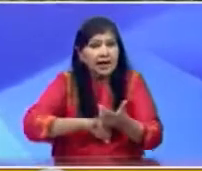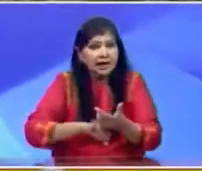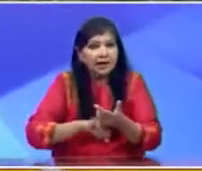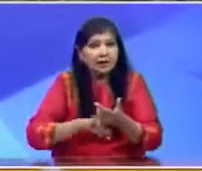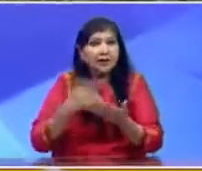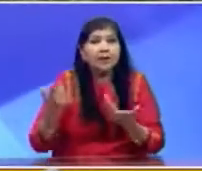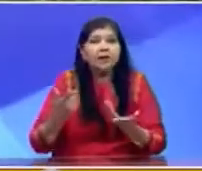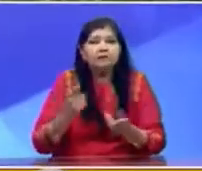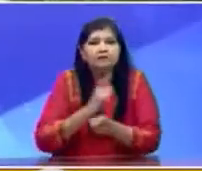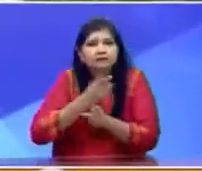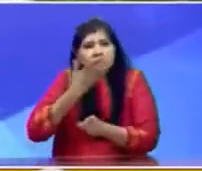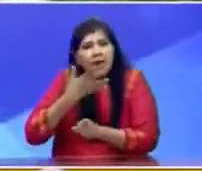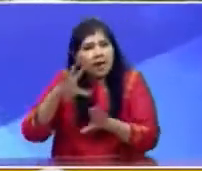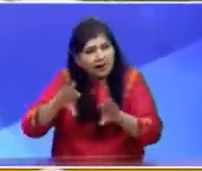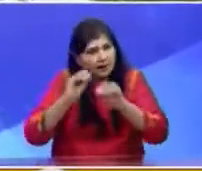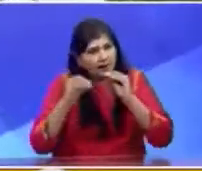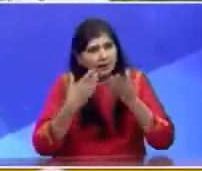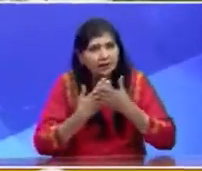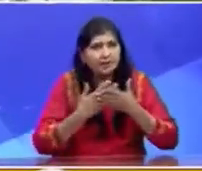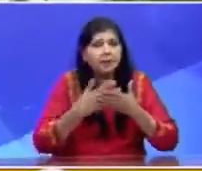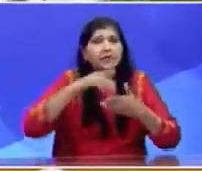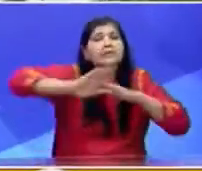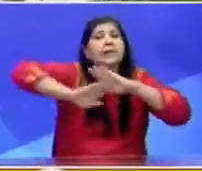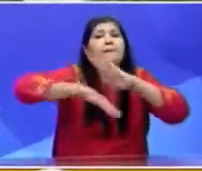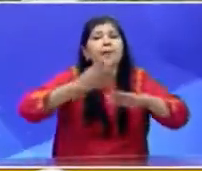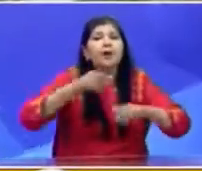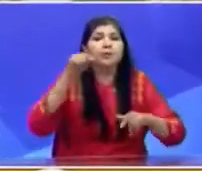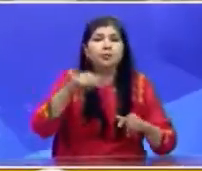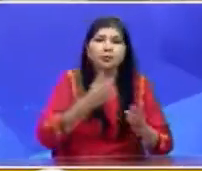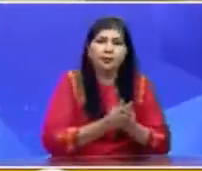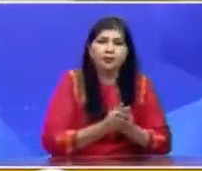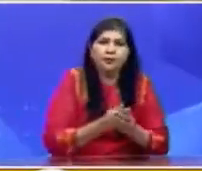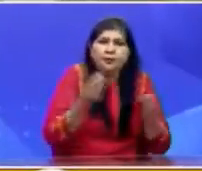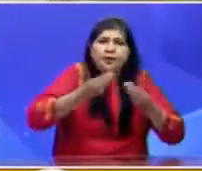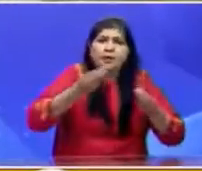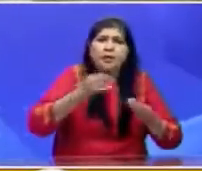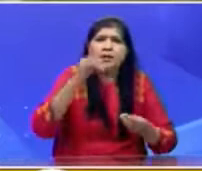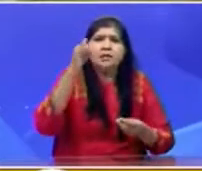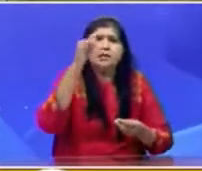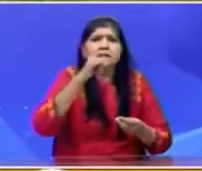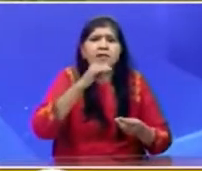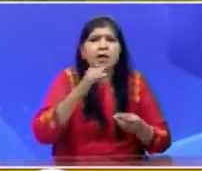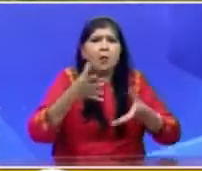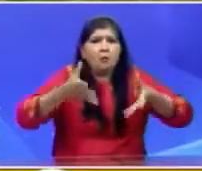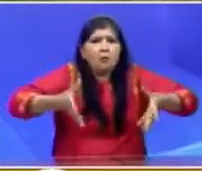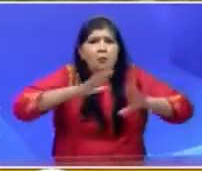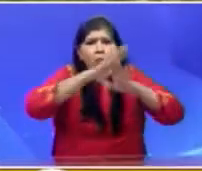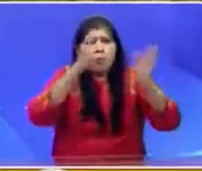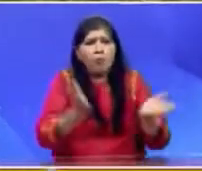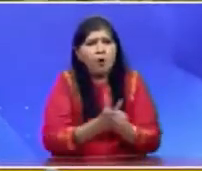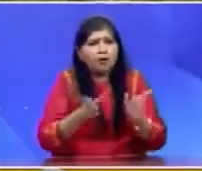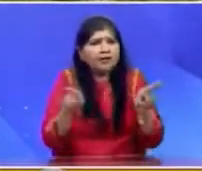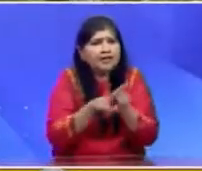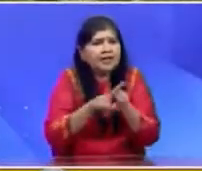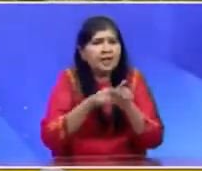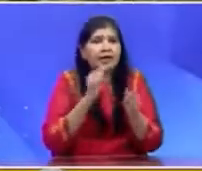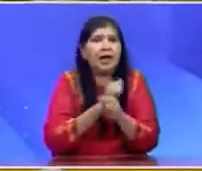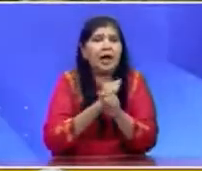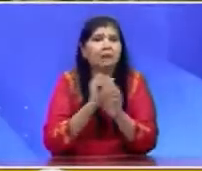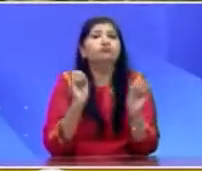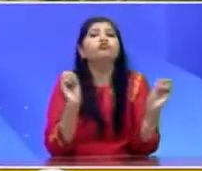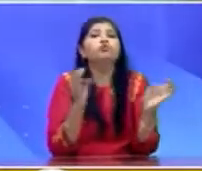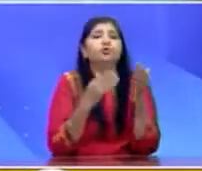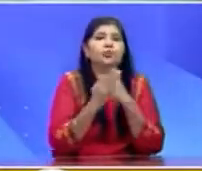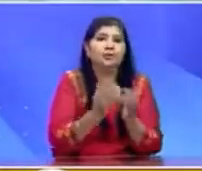का प्रशिक्षण लिया। इसके बाद उन्होंने केवल 6 बॉक्स के साथ अपना काम शुरू किया